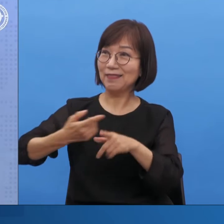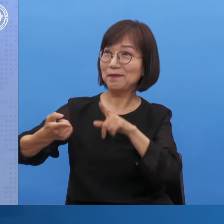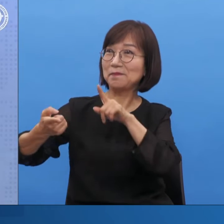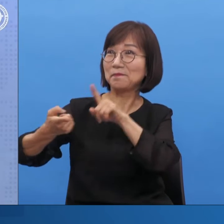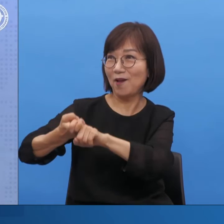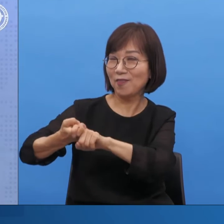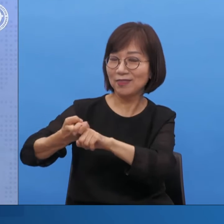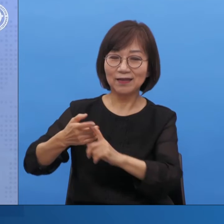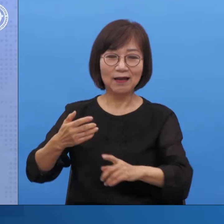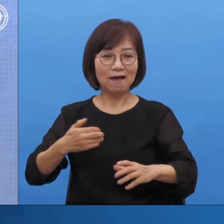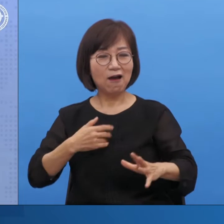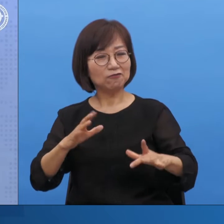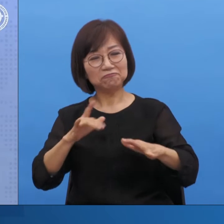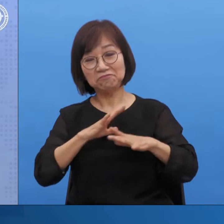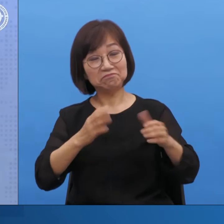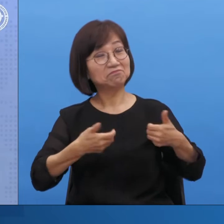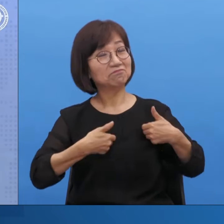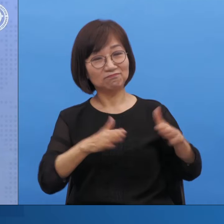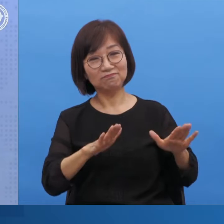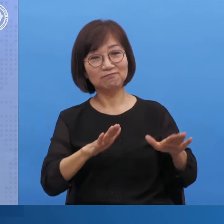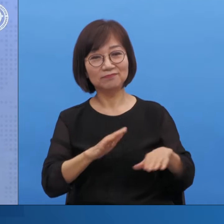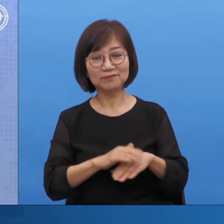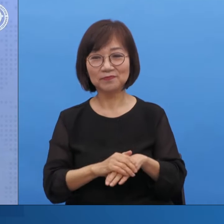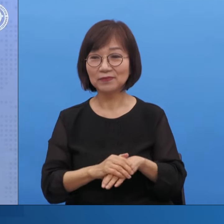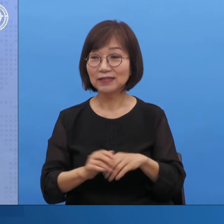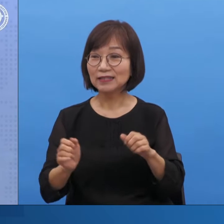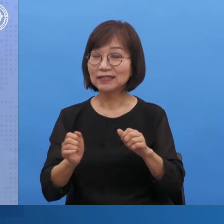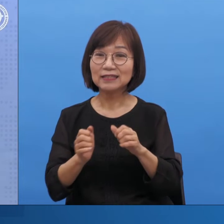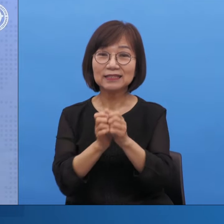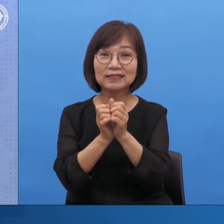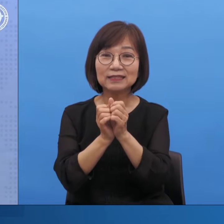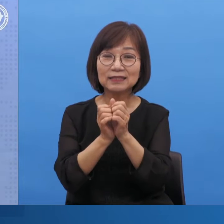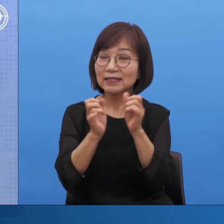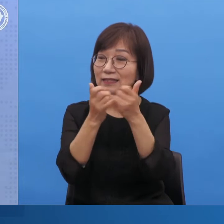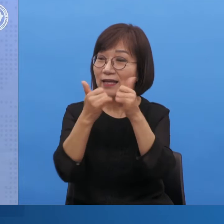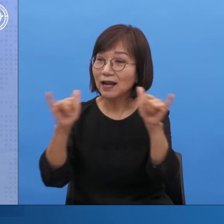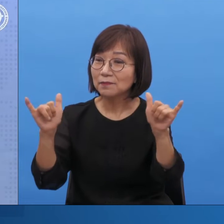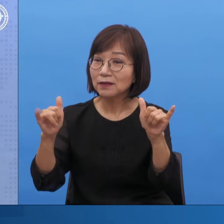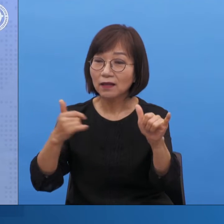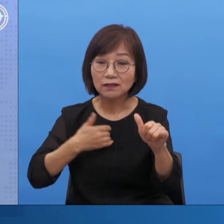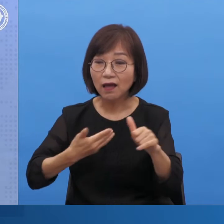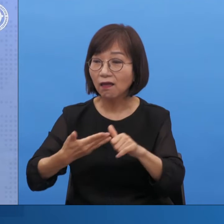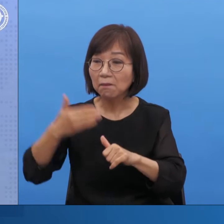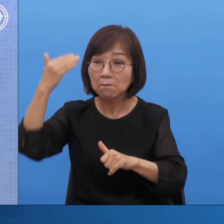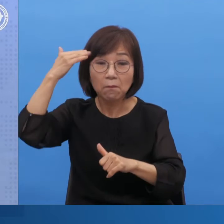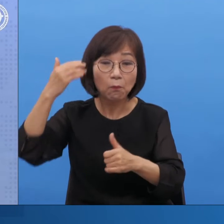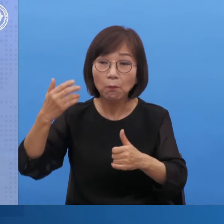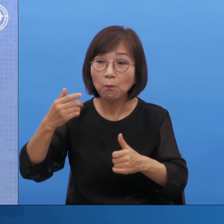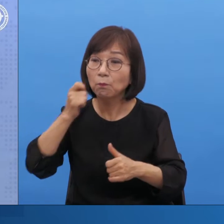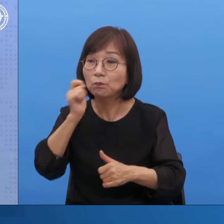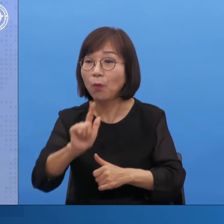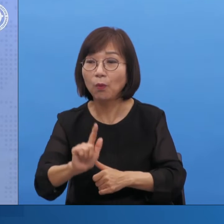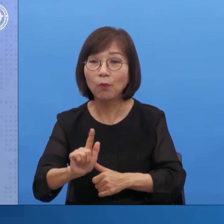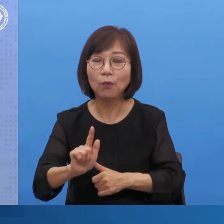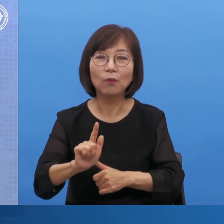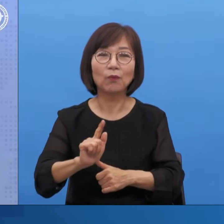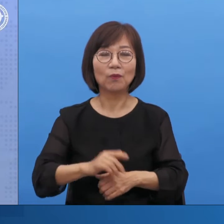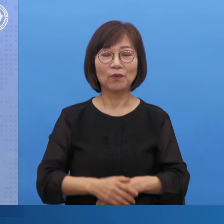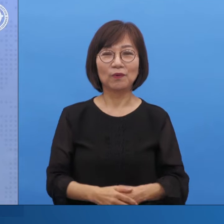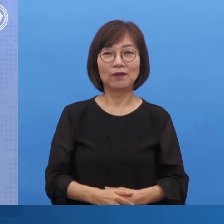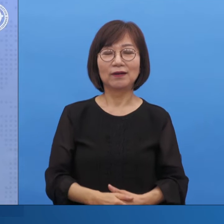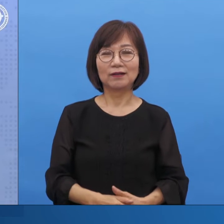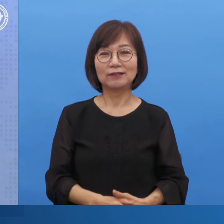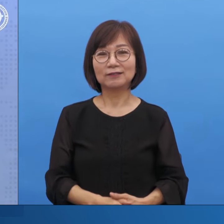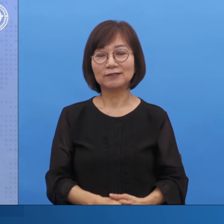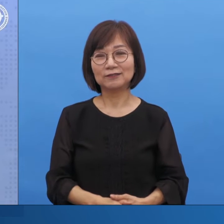내가 두려워하지 아니하리니 사람이 내게 어찌할 것이야. The Lord is on my side. I will not fear. What